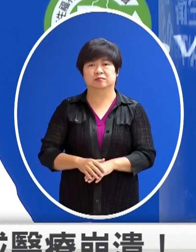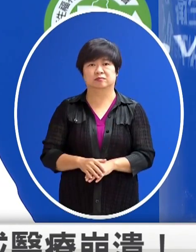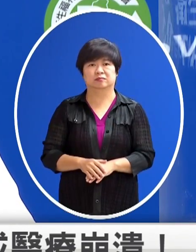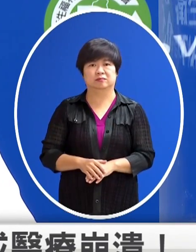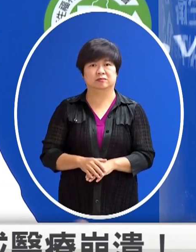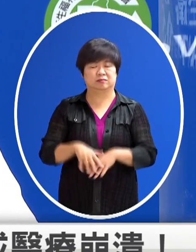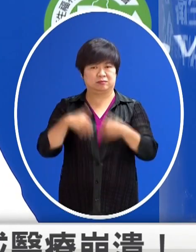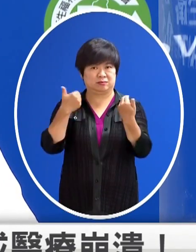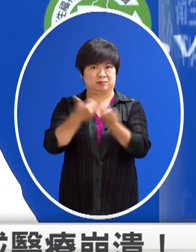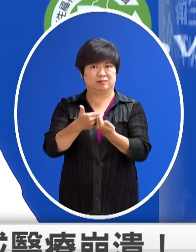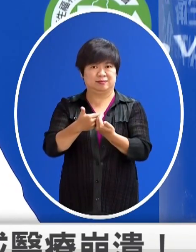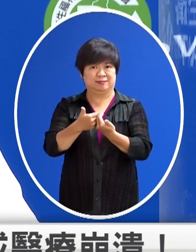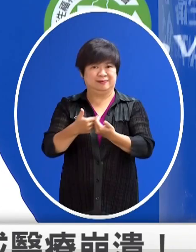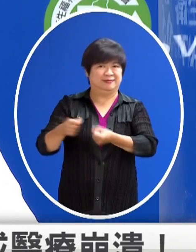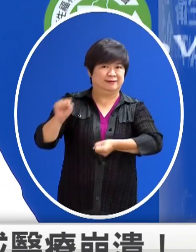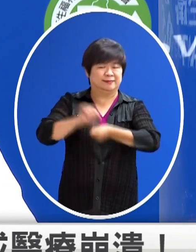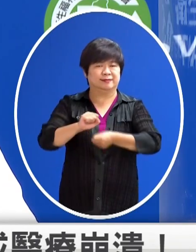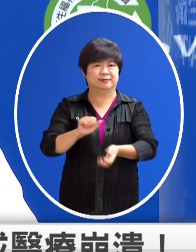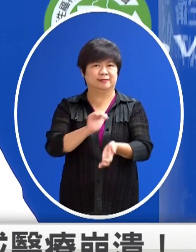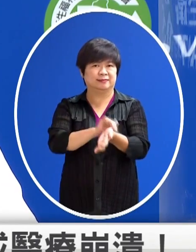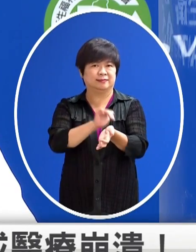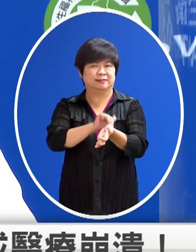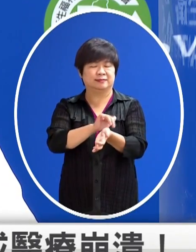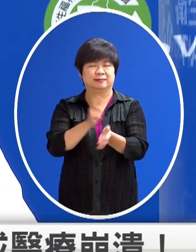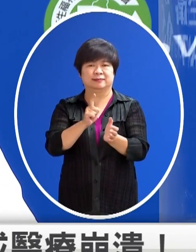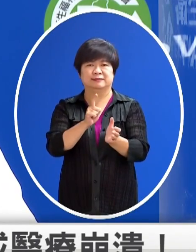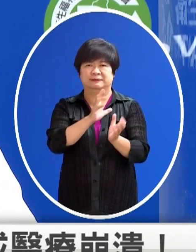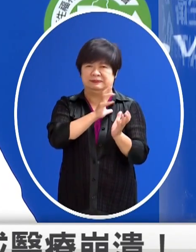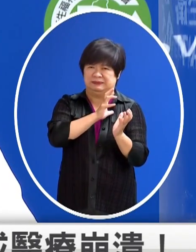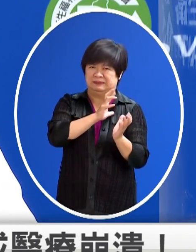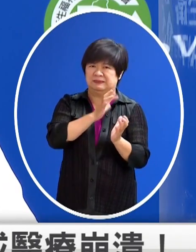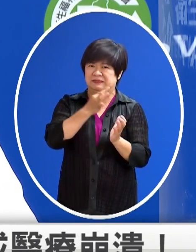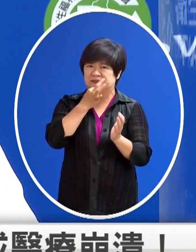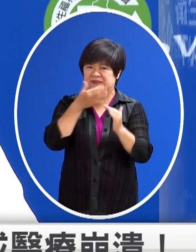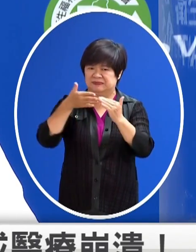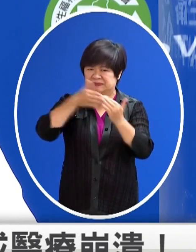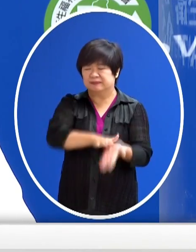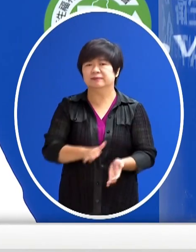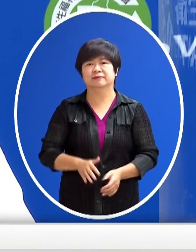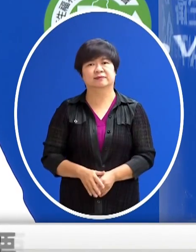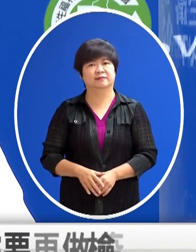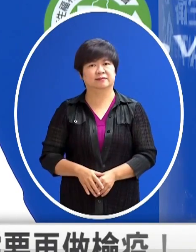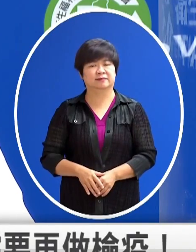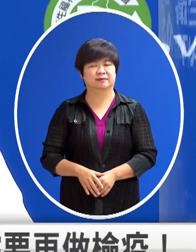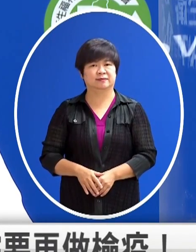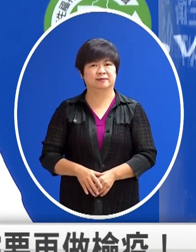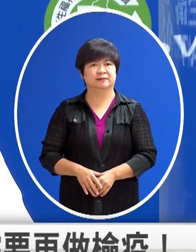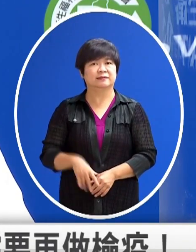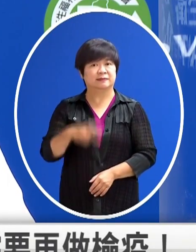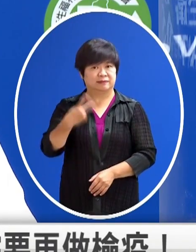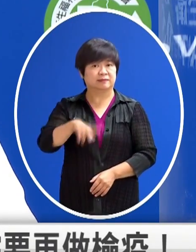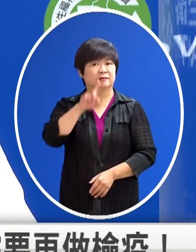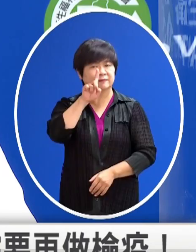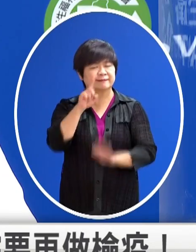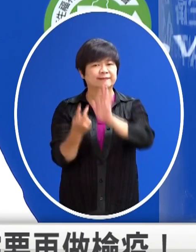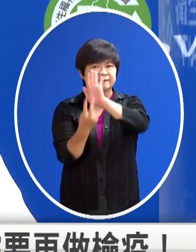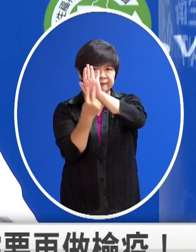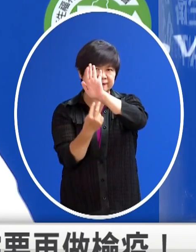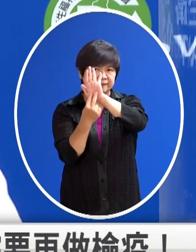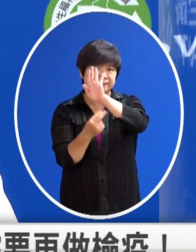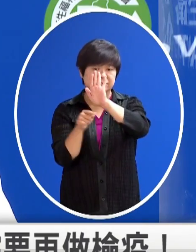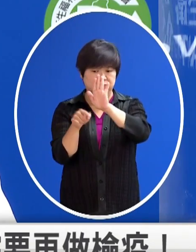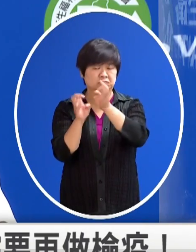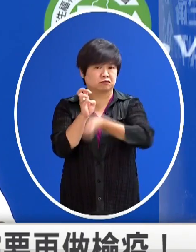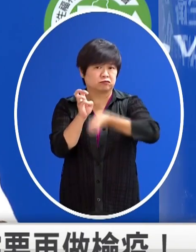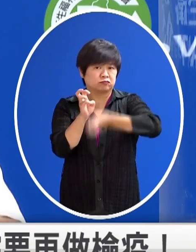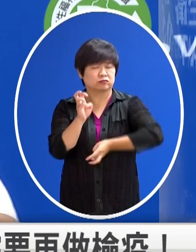到的是让我们的医疗步入一个崩解的道路，好，所以跟大家再次的说明一下这样的一